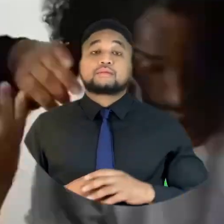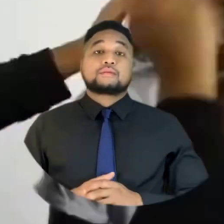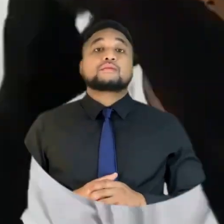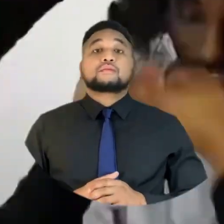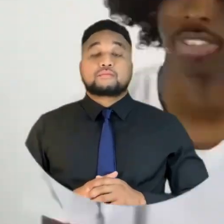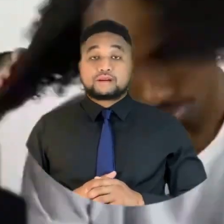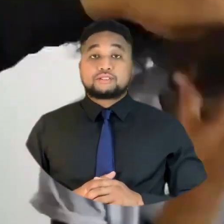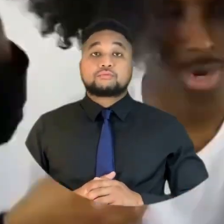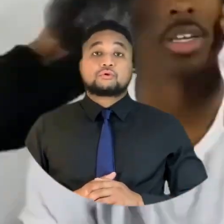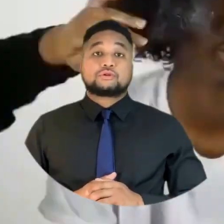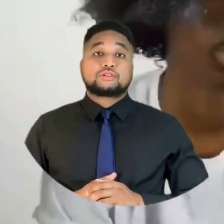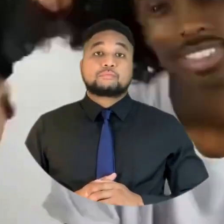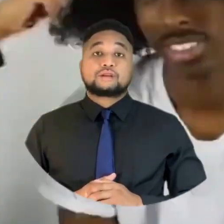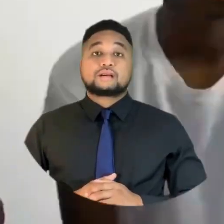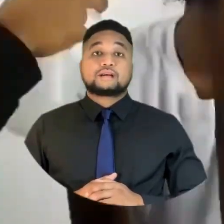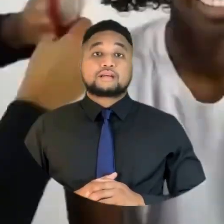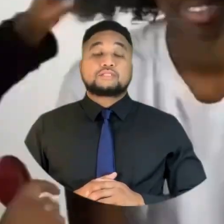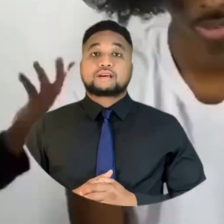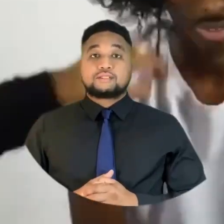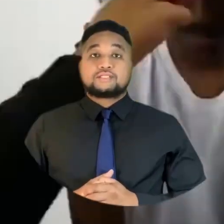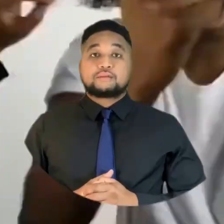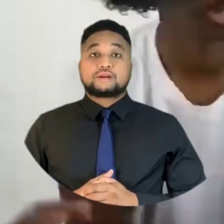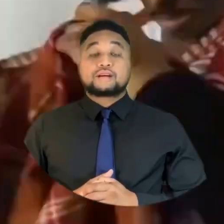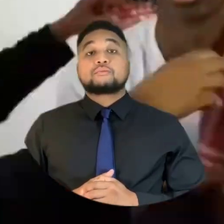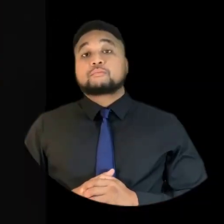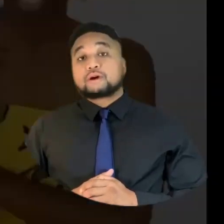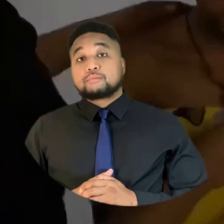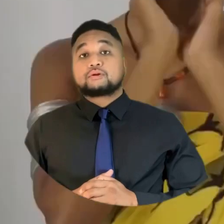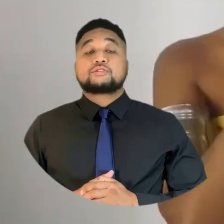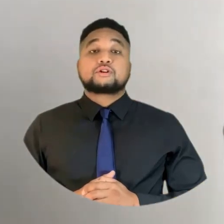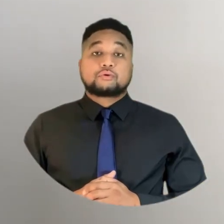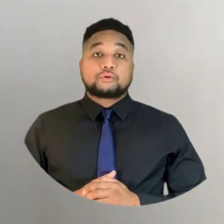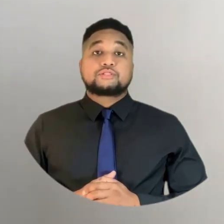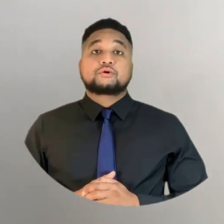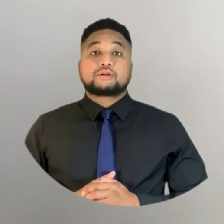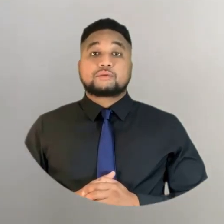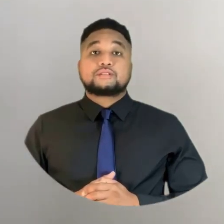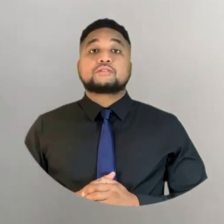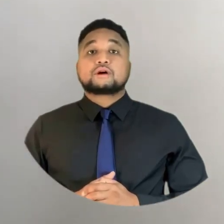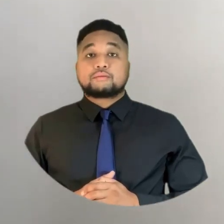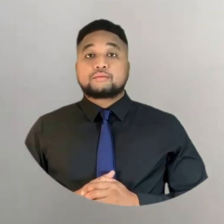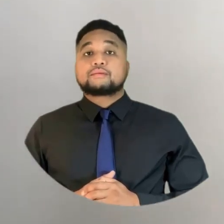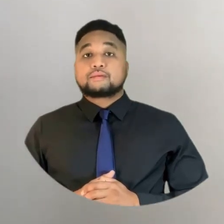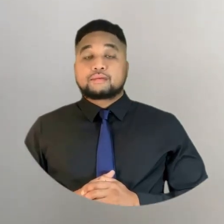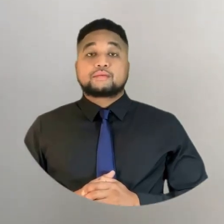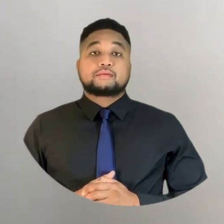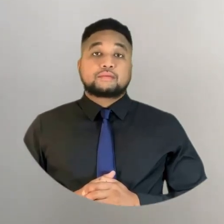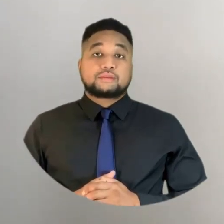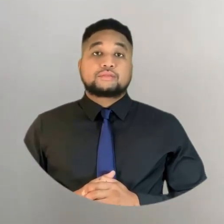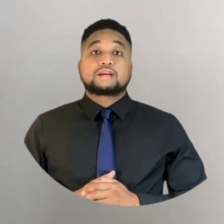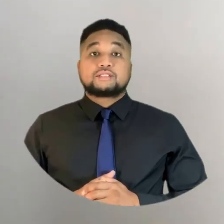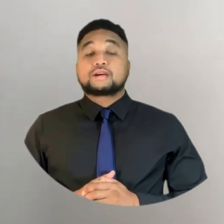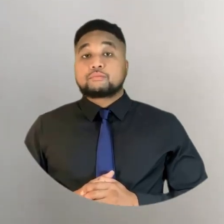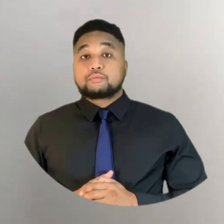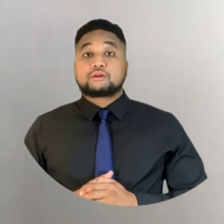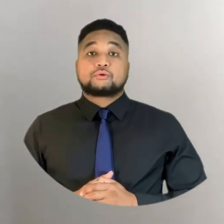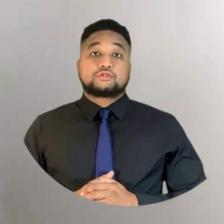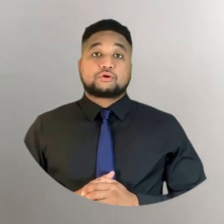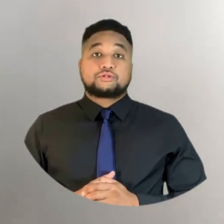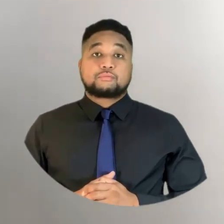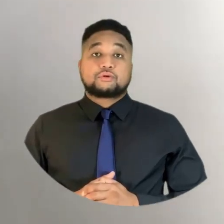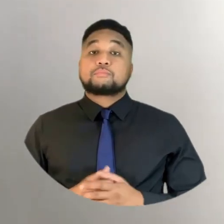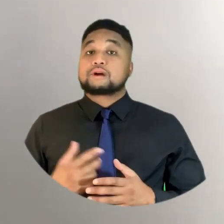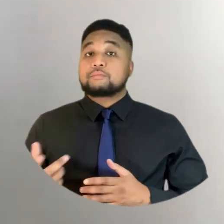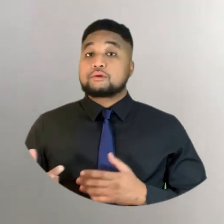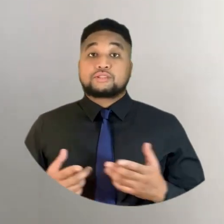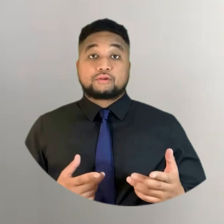saamayn badan ku leedahay dadka badmareennada ah ee iskaga gooshi jirtay deegaano badan tusaale ahaan cunto